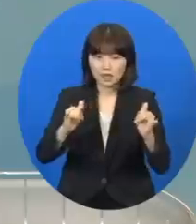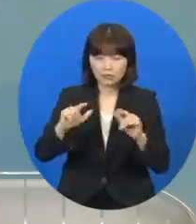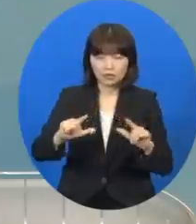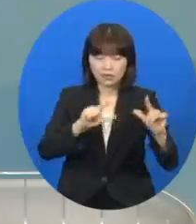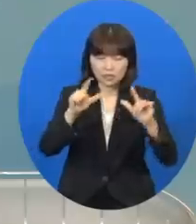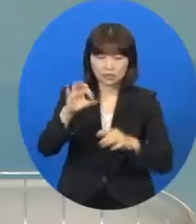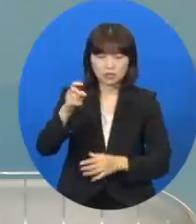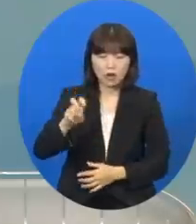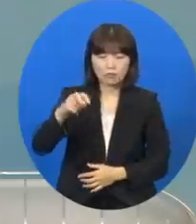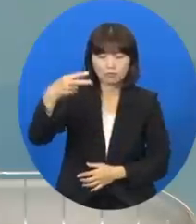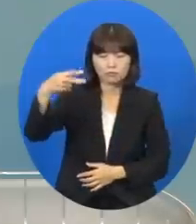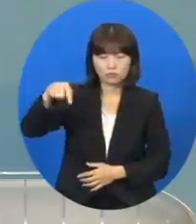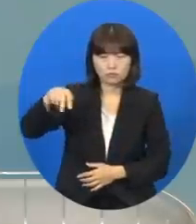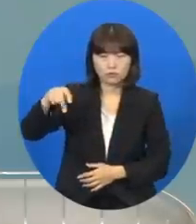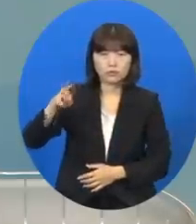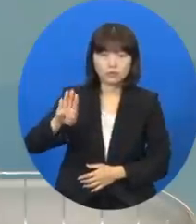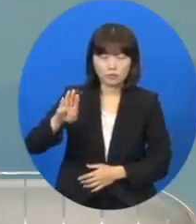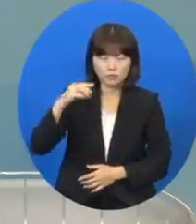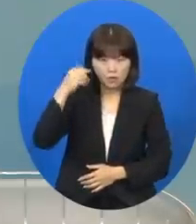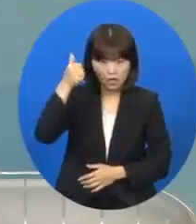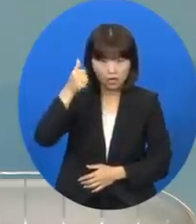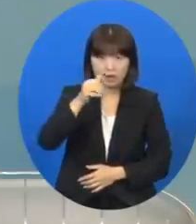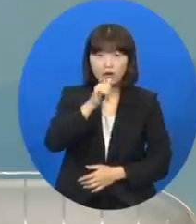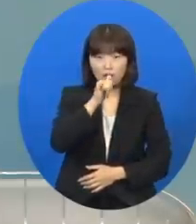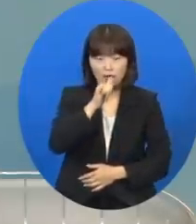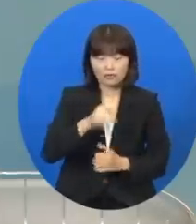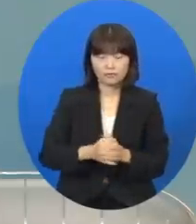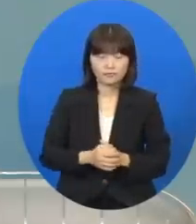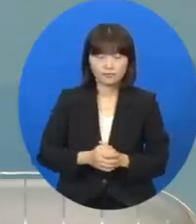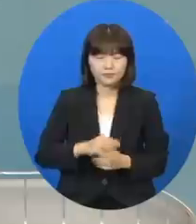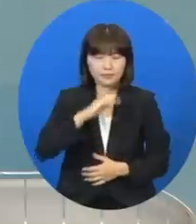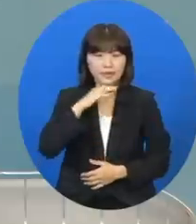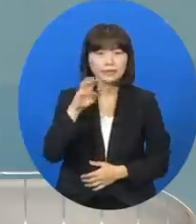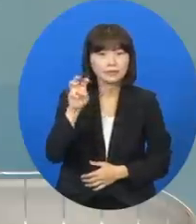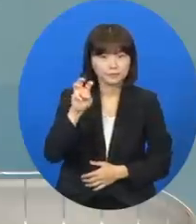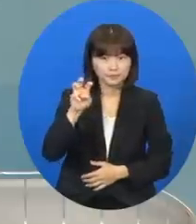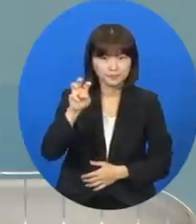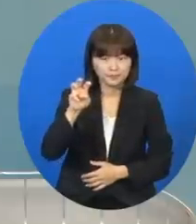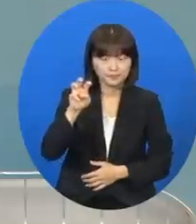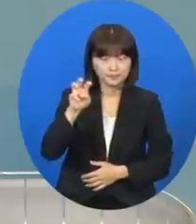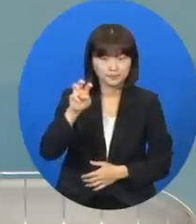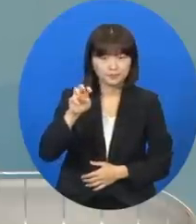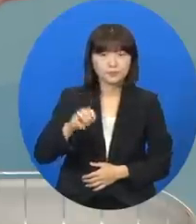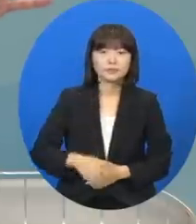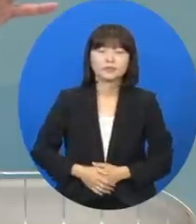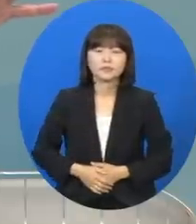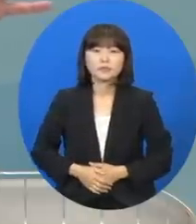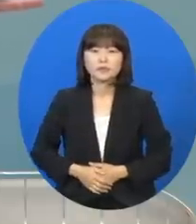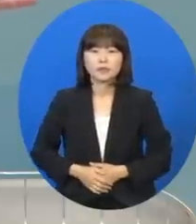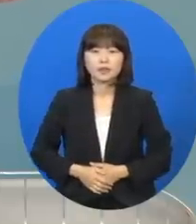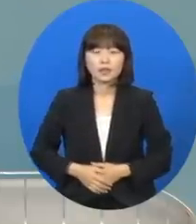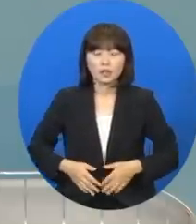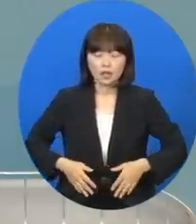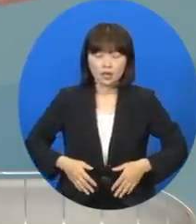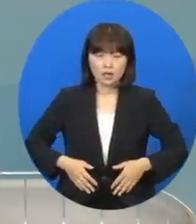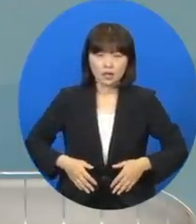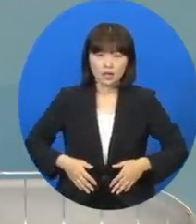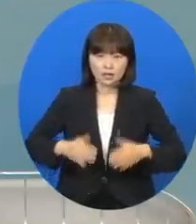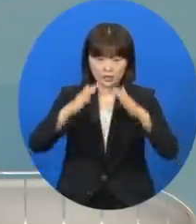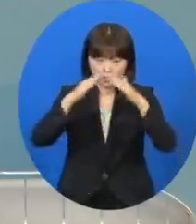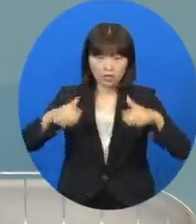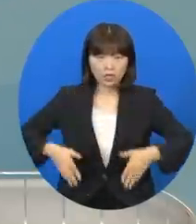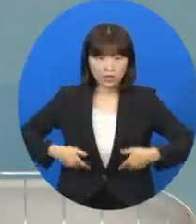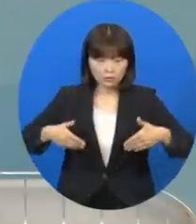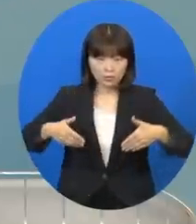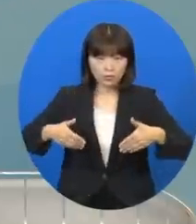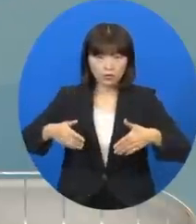계십니다. 이 목사님이 30세에 전라도 광주 근처에 있는 남평이라는